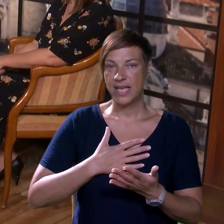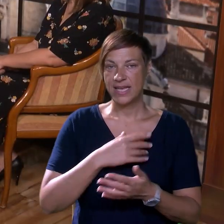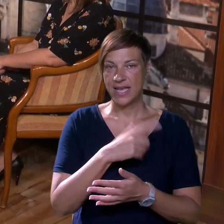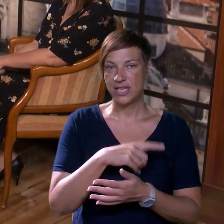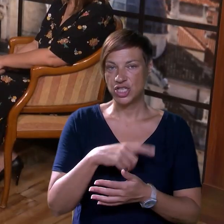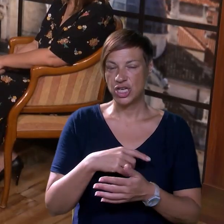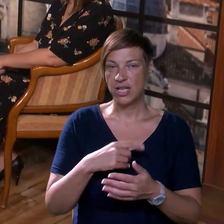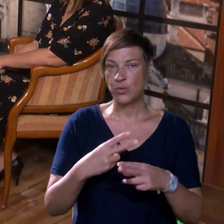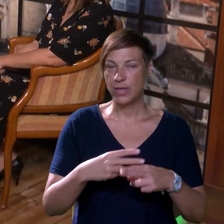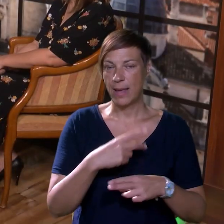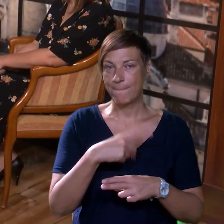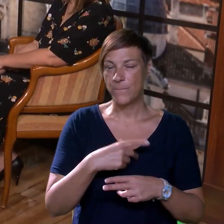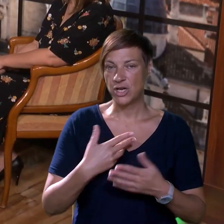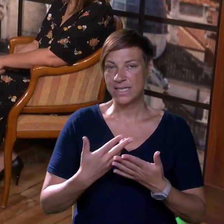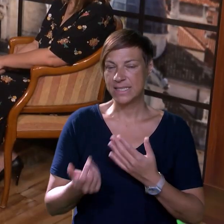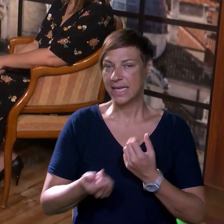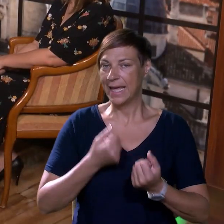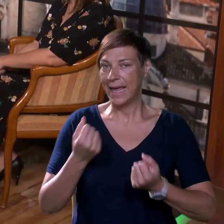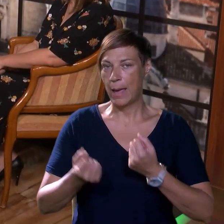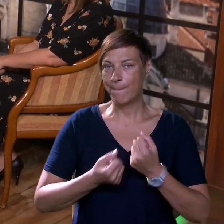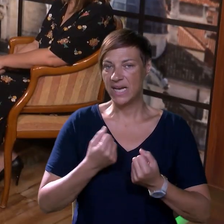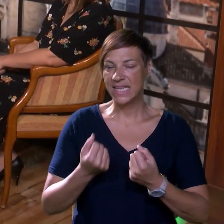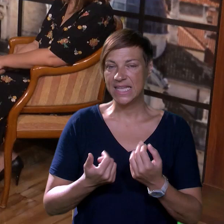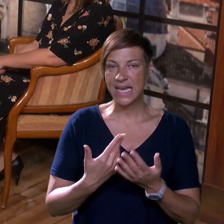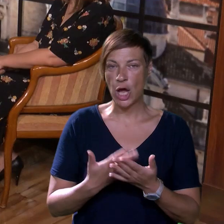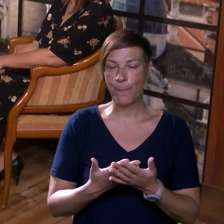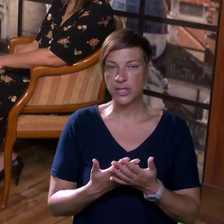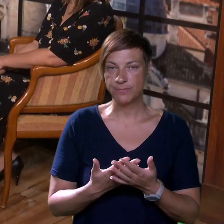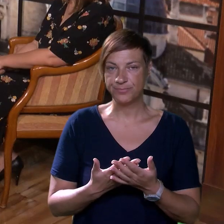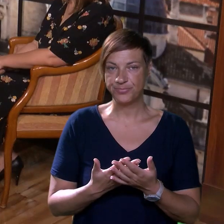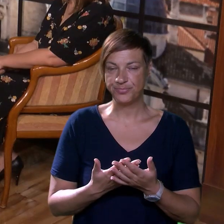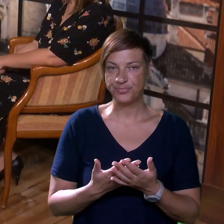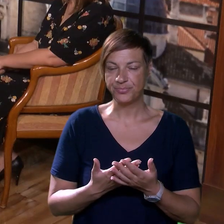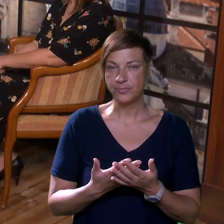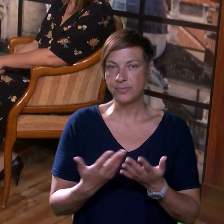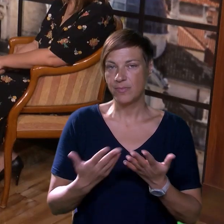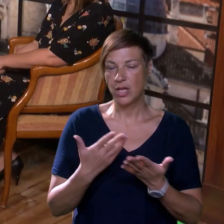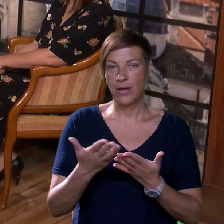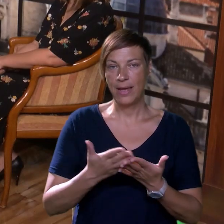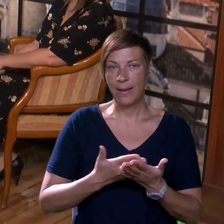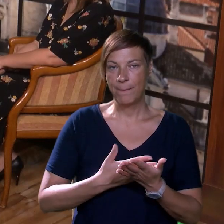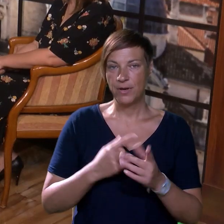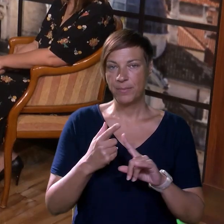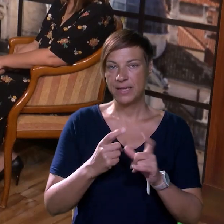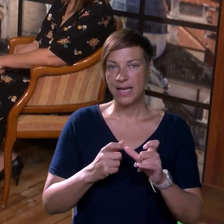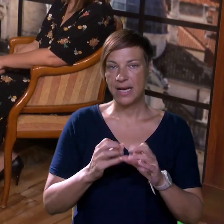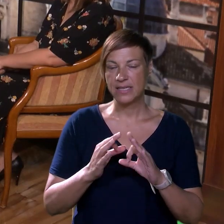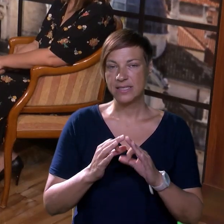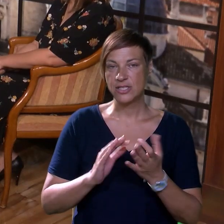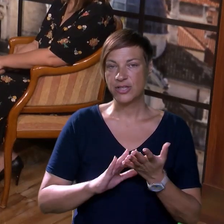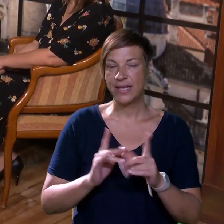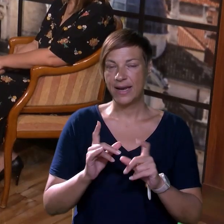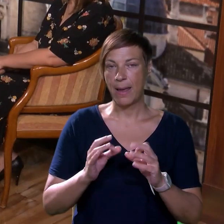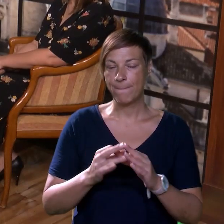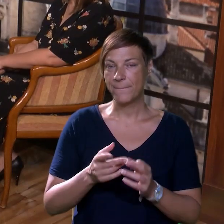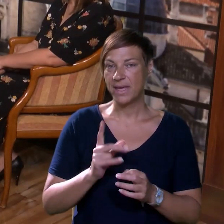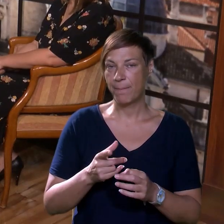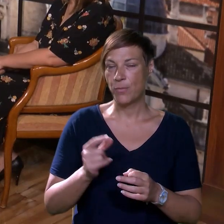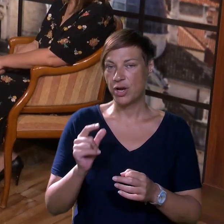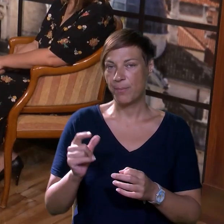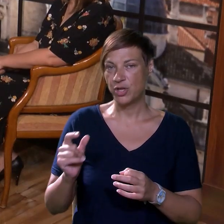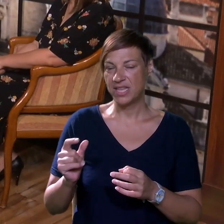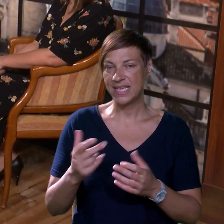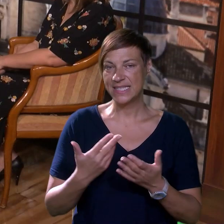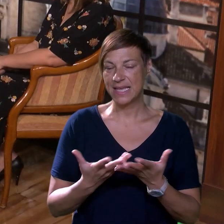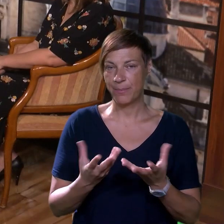ljude, bolesnike, rehabilitiramo. To je po nekom programu talasoterapije, ali moramo tu taj